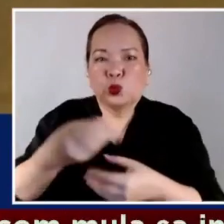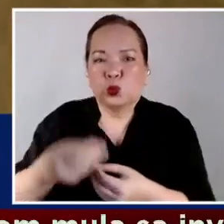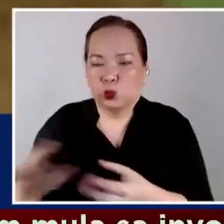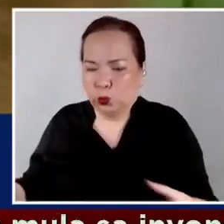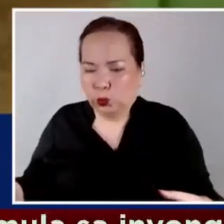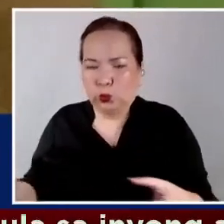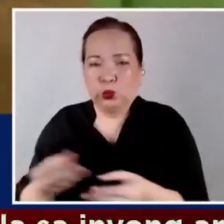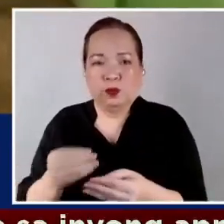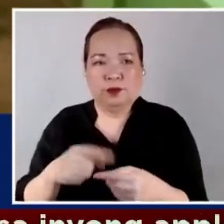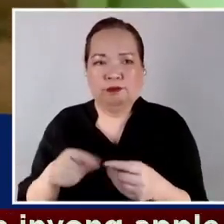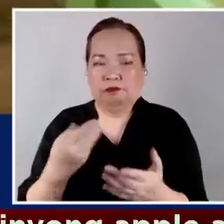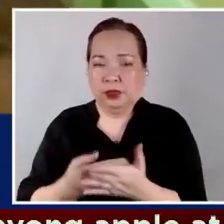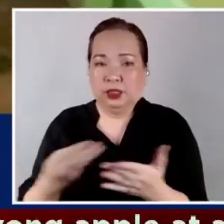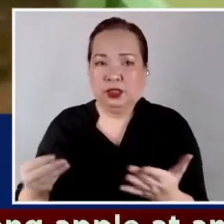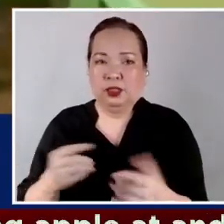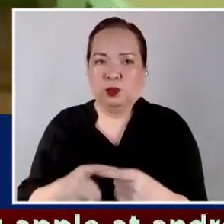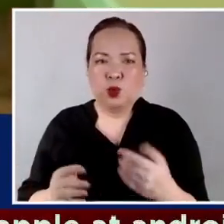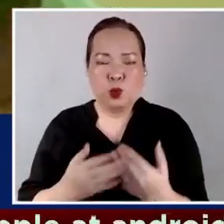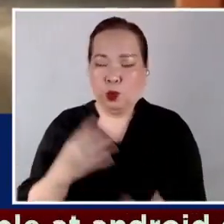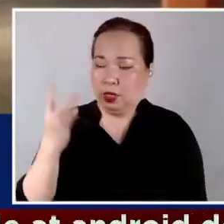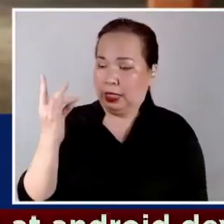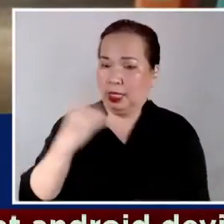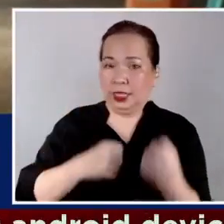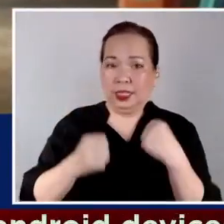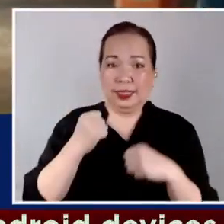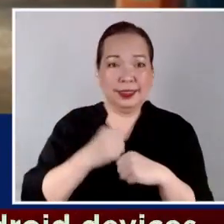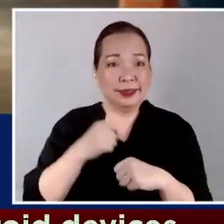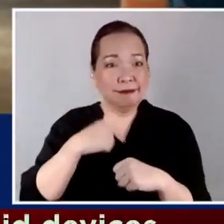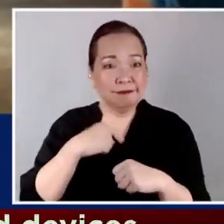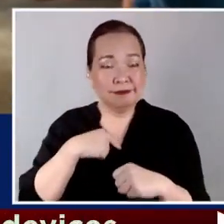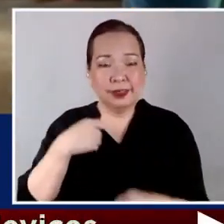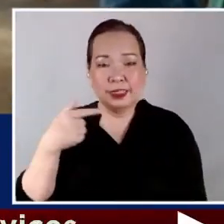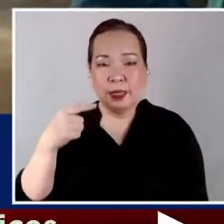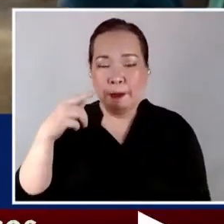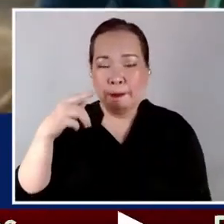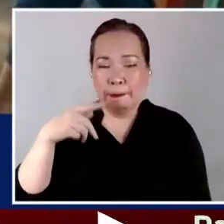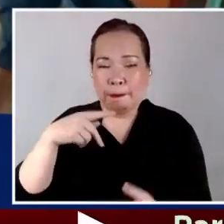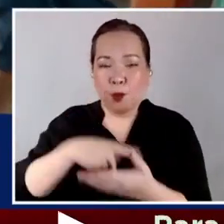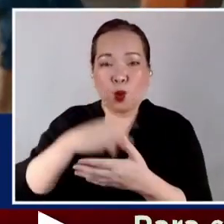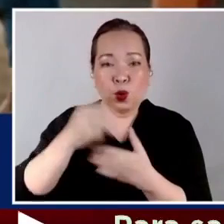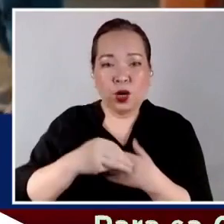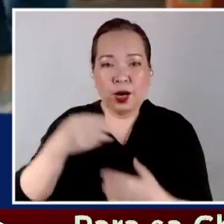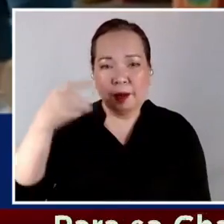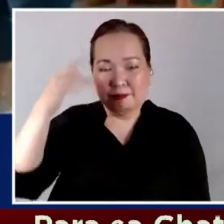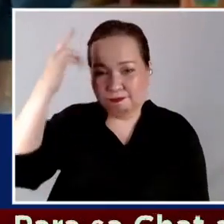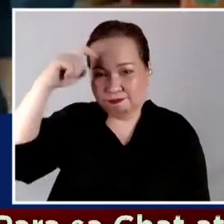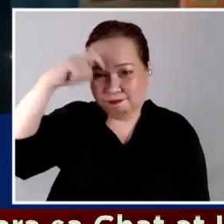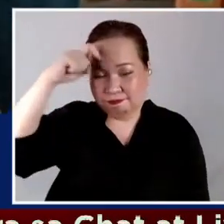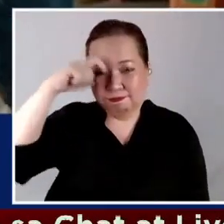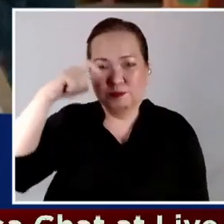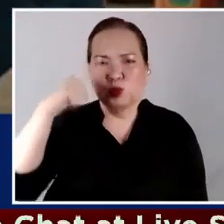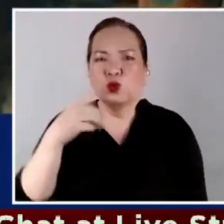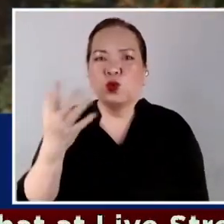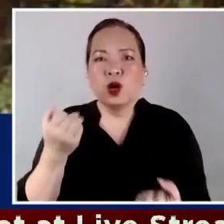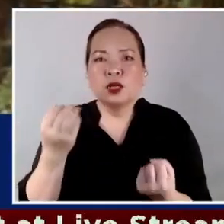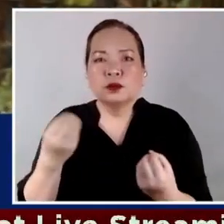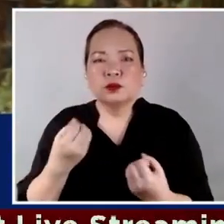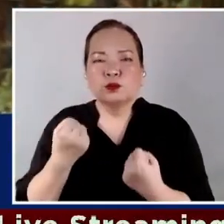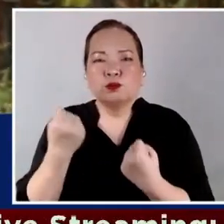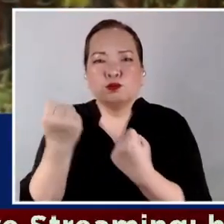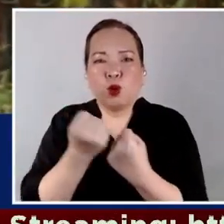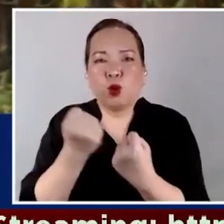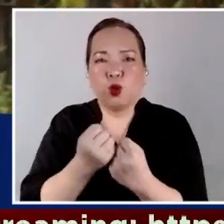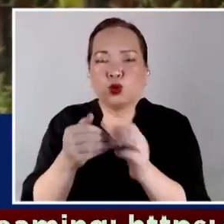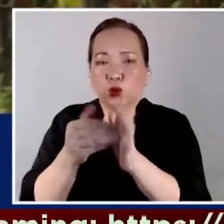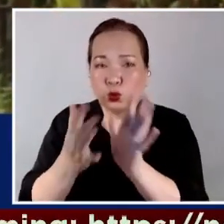ang programa Henyo ng ABS-CBN Foundation na tumutulong na huwag maputol ang edukasyon ng maraming estudyante. Sa